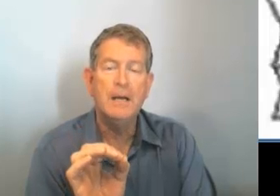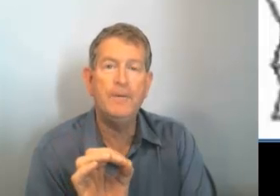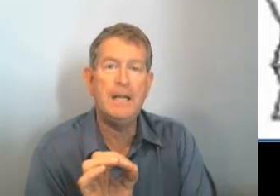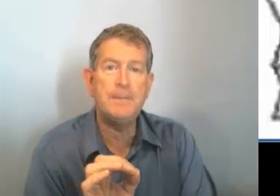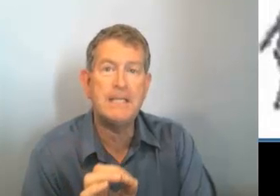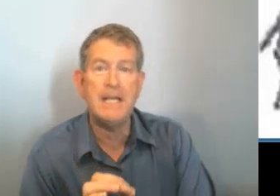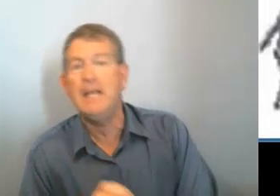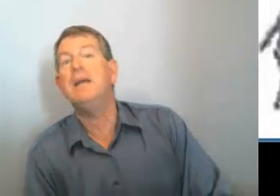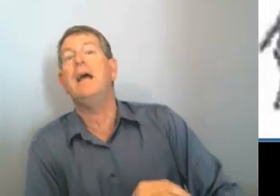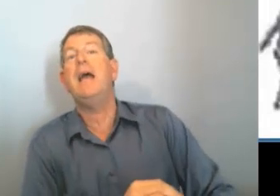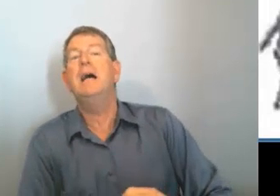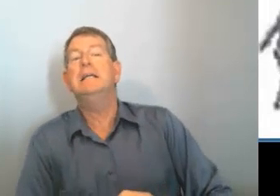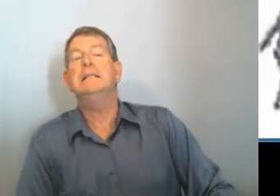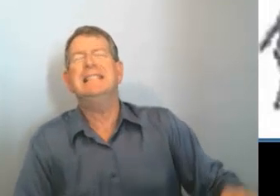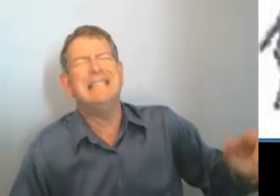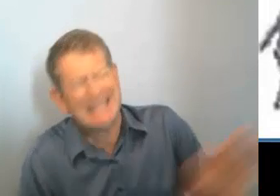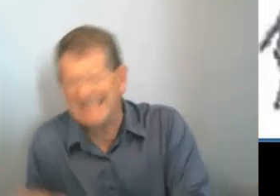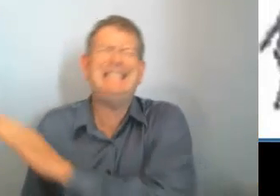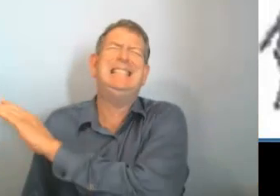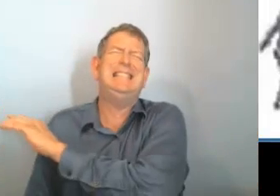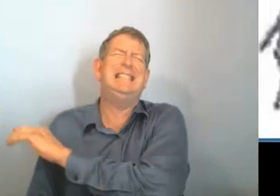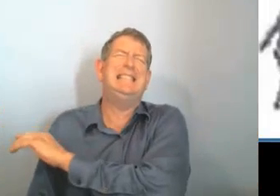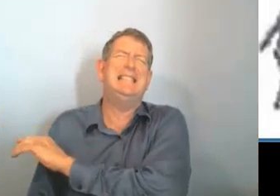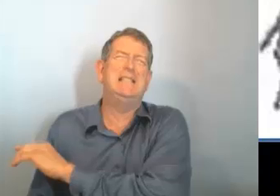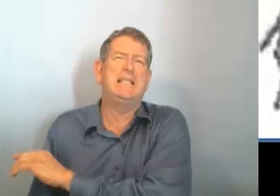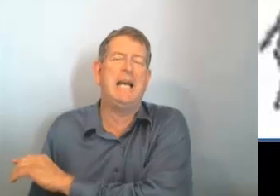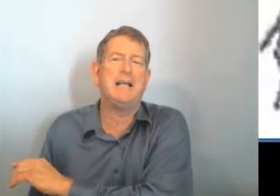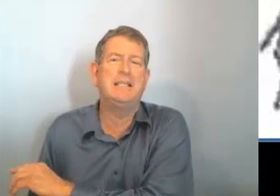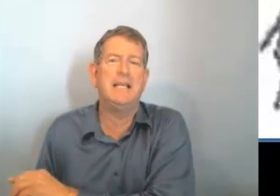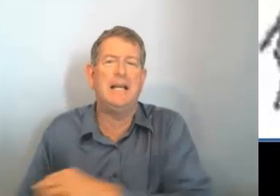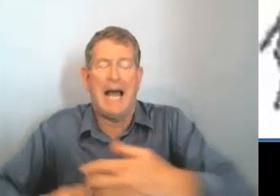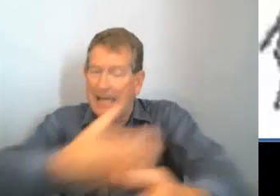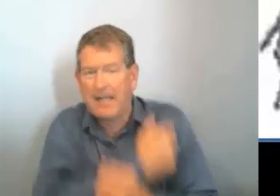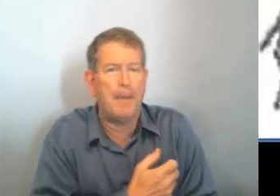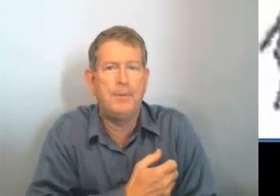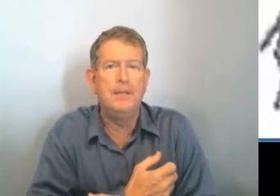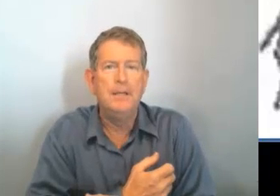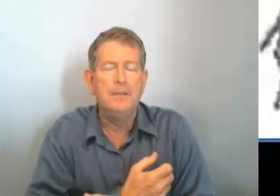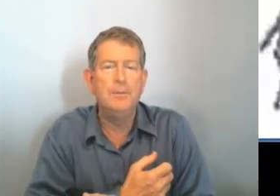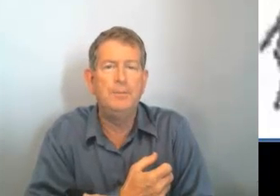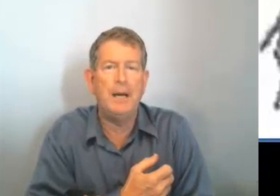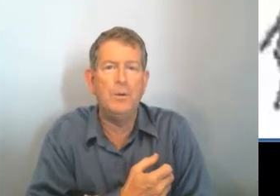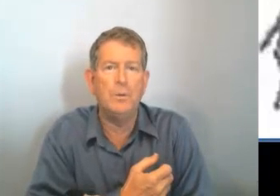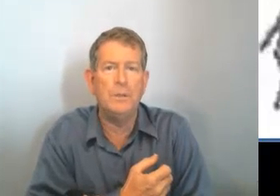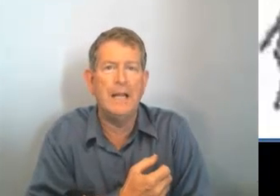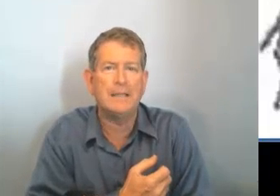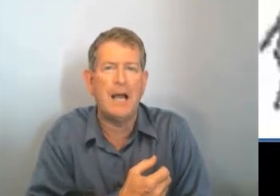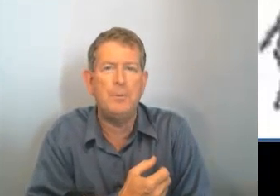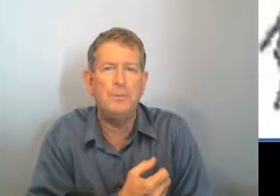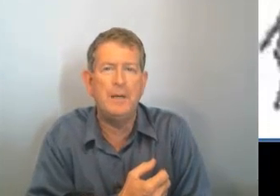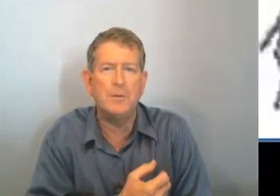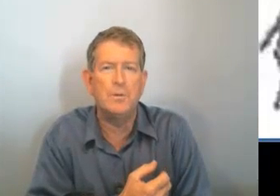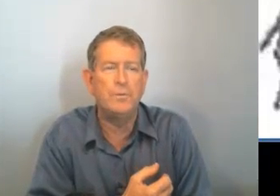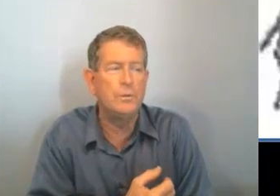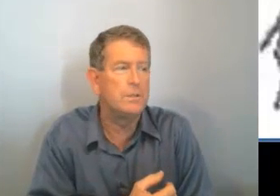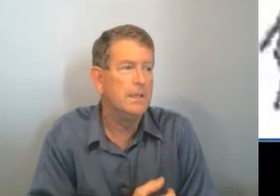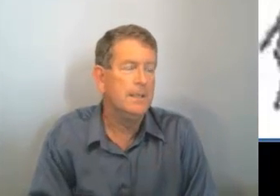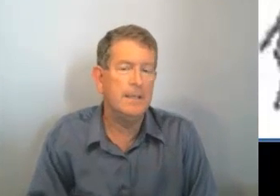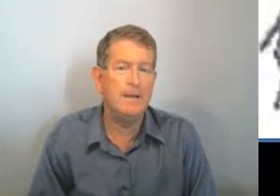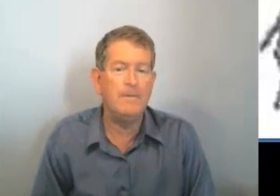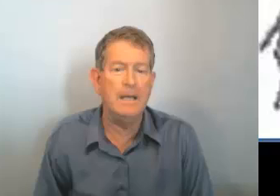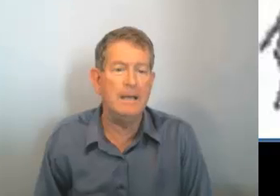but. Philippe tire et le gardien attrape le ballon. Il attrape le ballon de